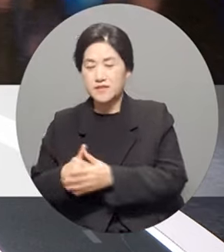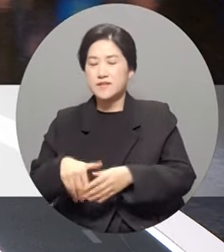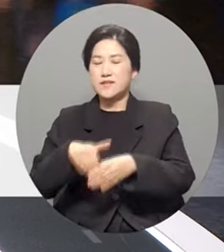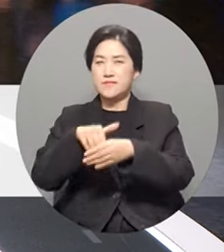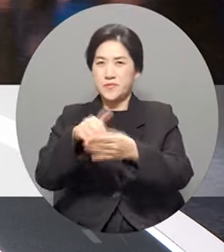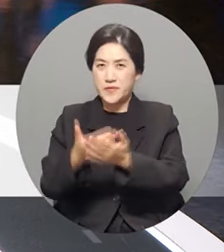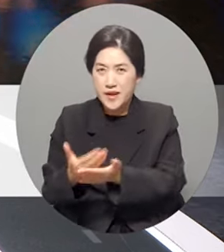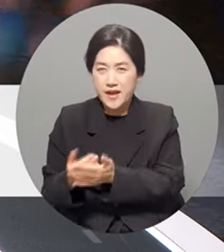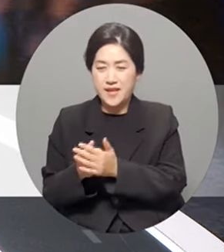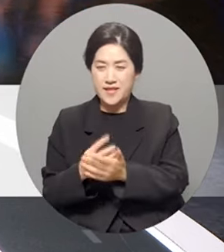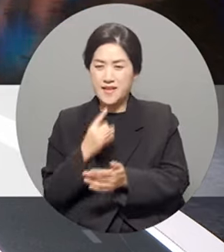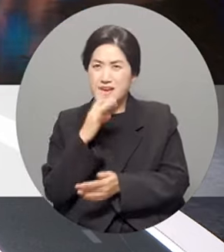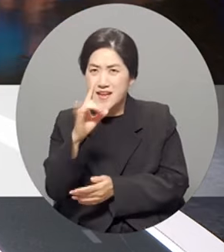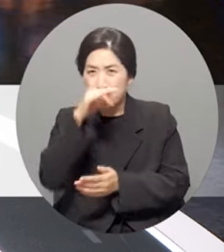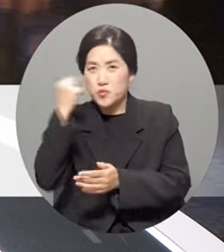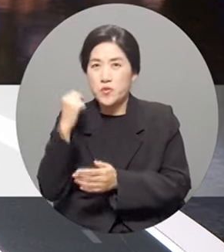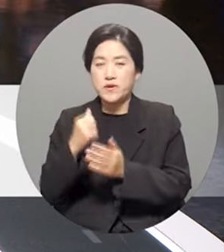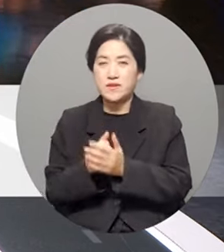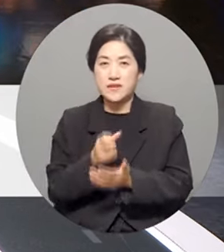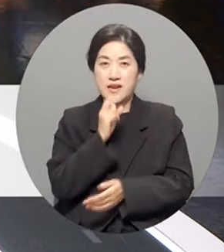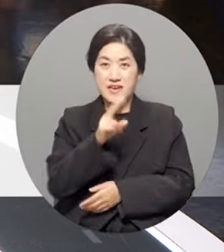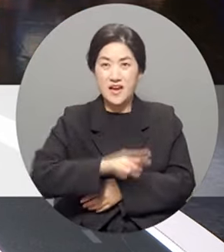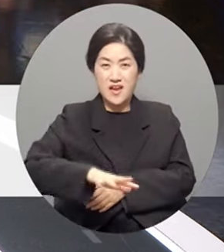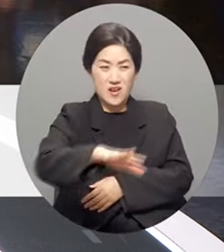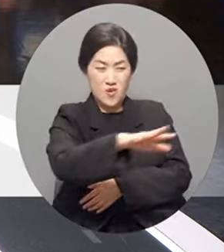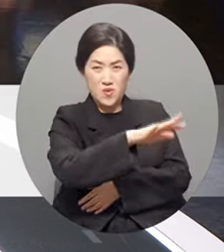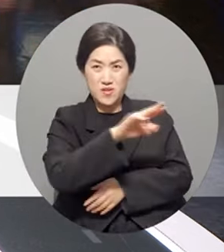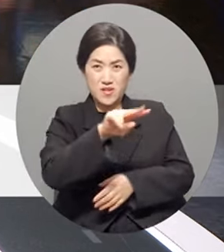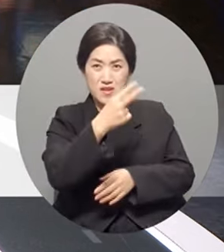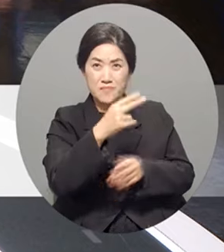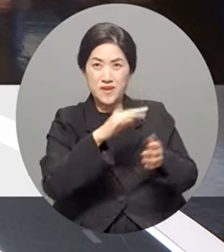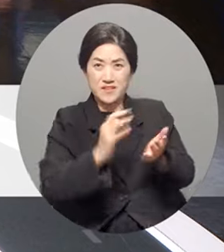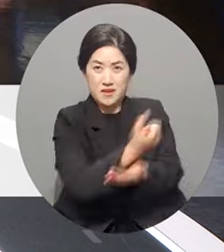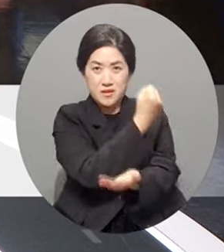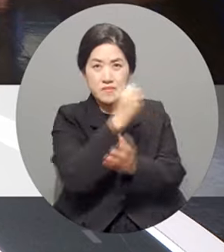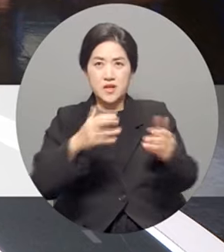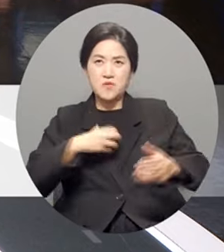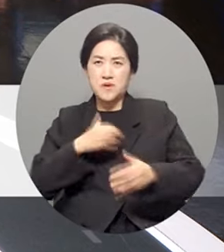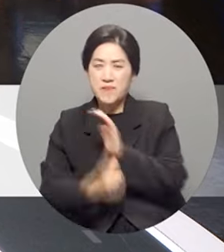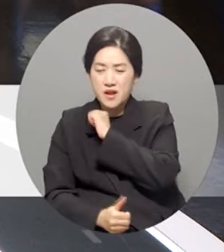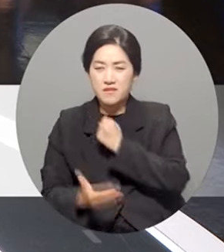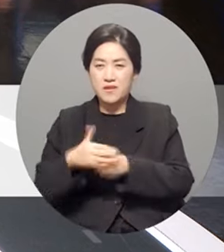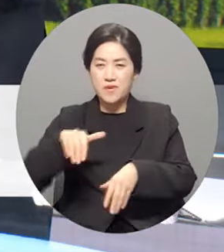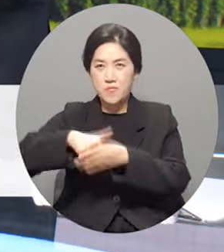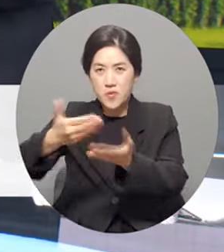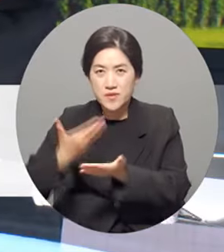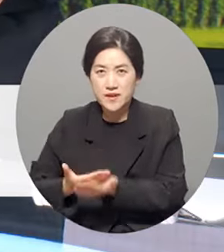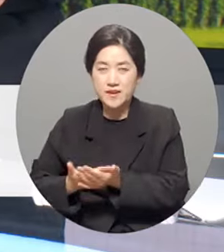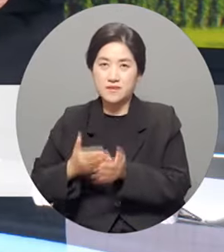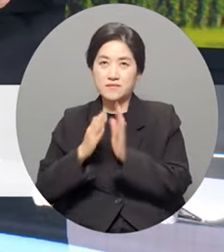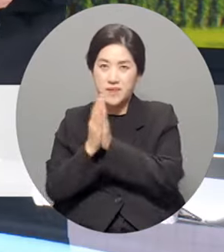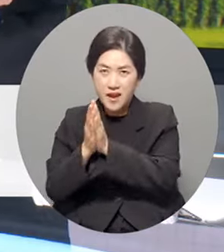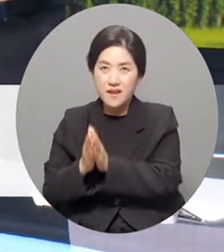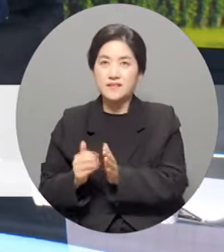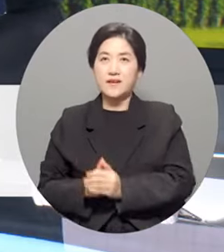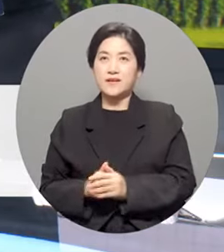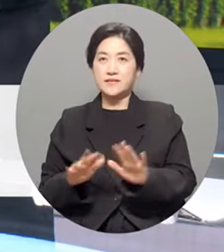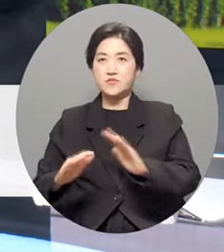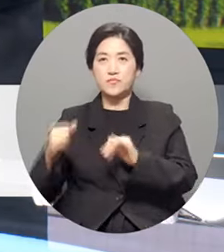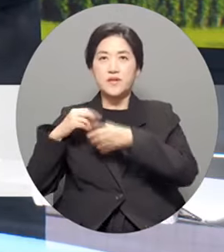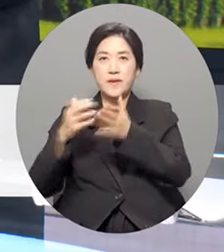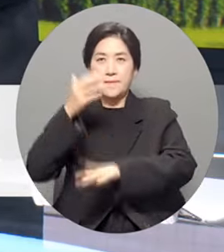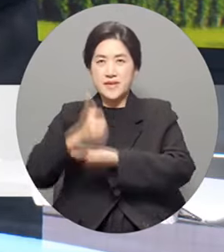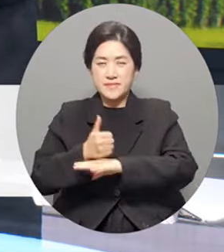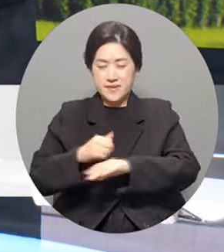부족하다. 범야권이 200석이 되면 나라가 위기에 빠질 거라면서 투표를 호소했습니다. 현재 국민의힘의